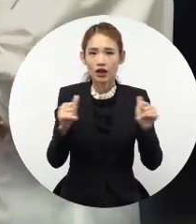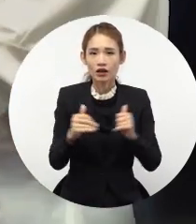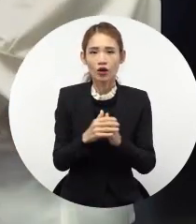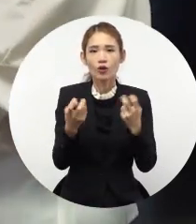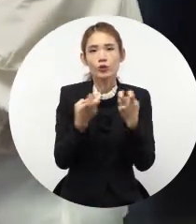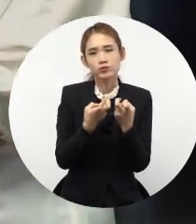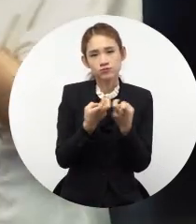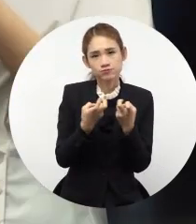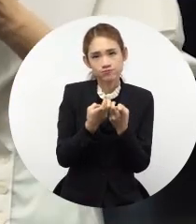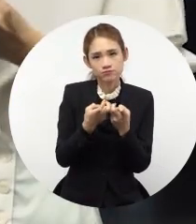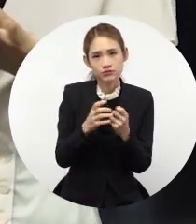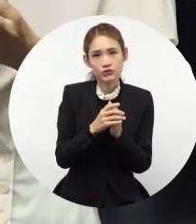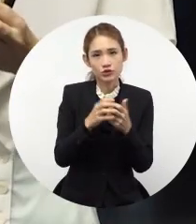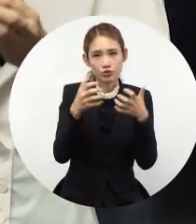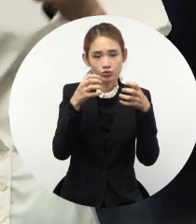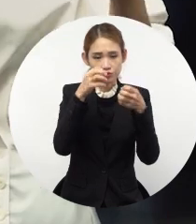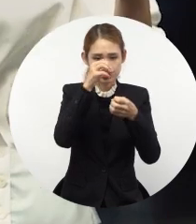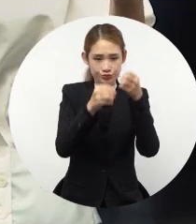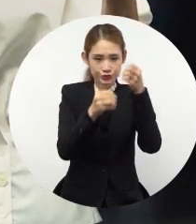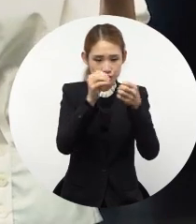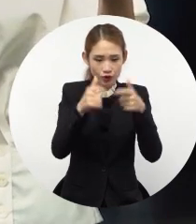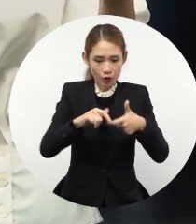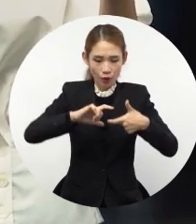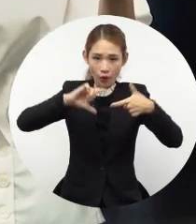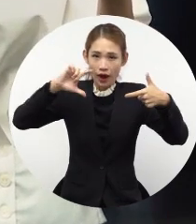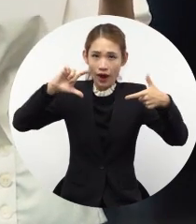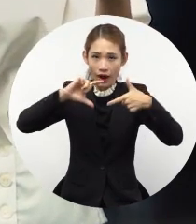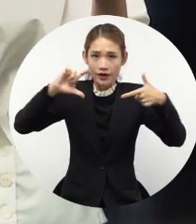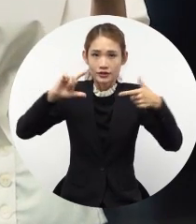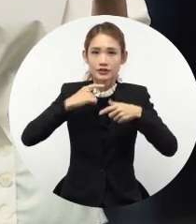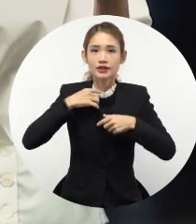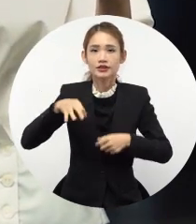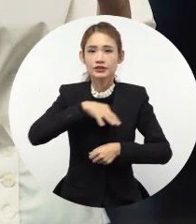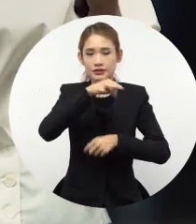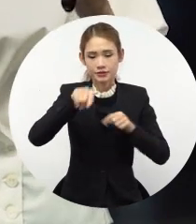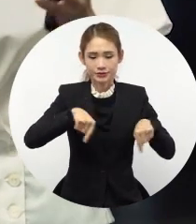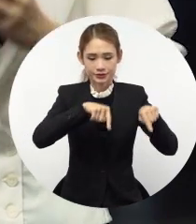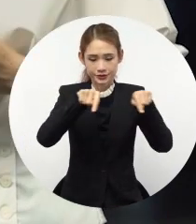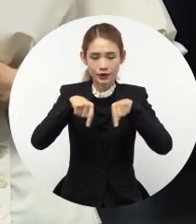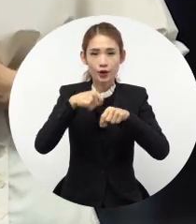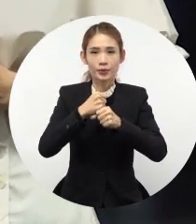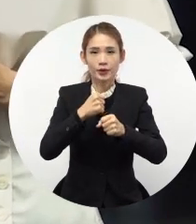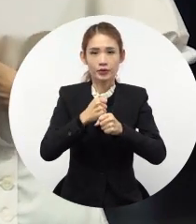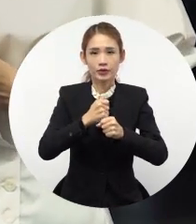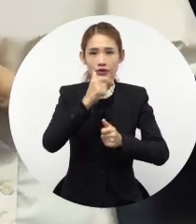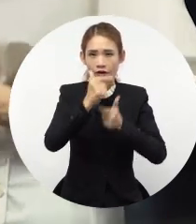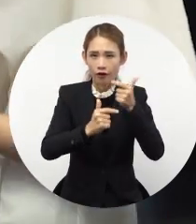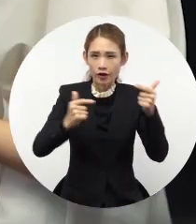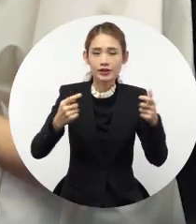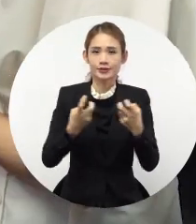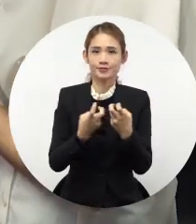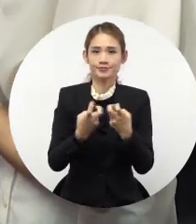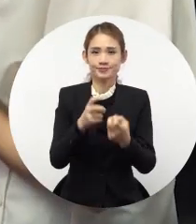써요? 문서 확대의 방법도 있고요. 음성 출력의 방법도 있고요. 다양한 방법이 있습니다. 꼭